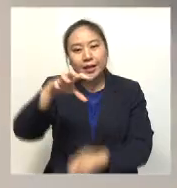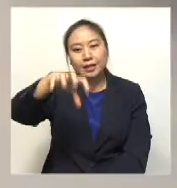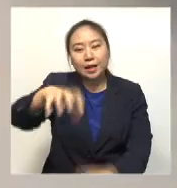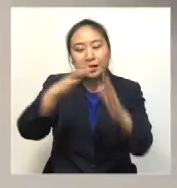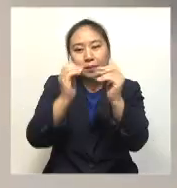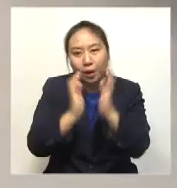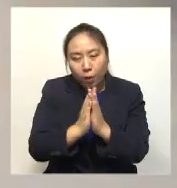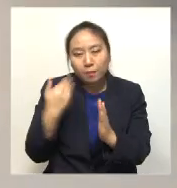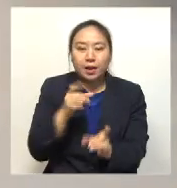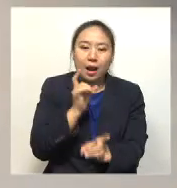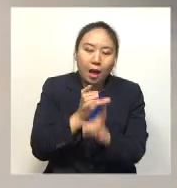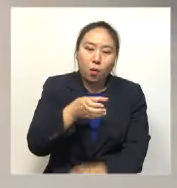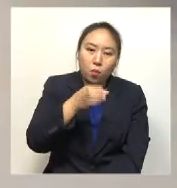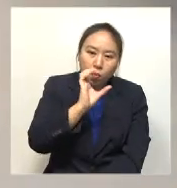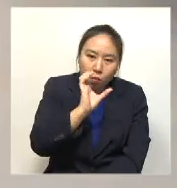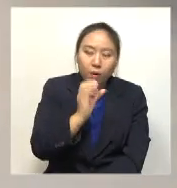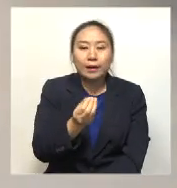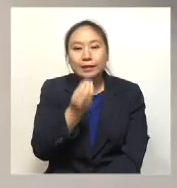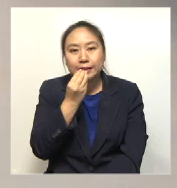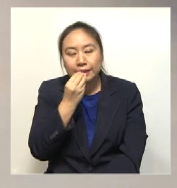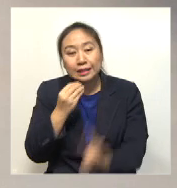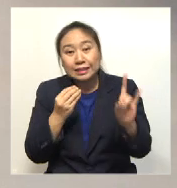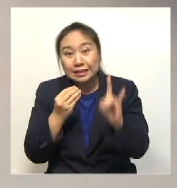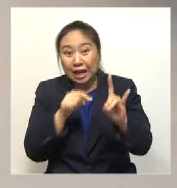ำมีการดื่มสุราและอาหารที่ทำจาก